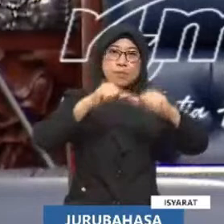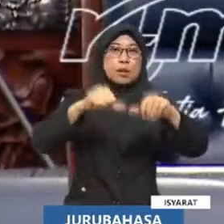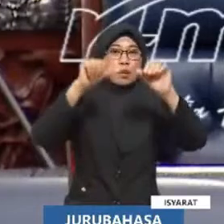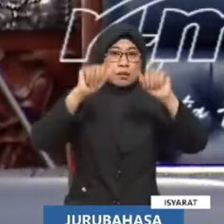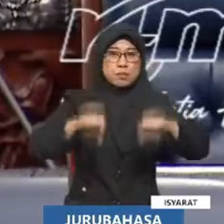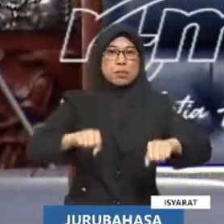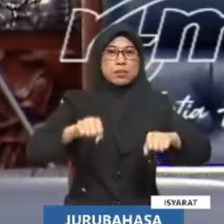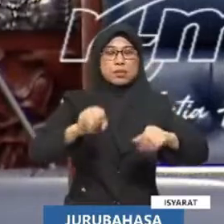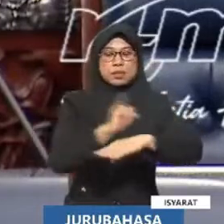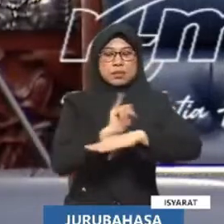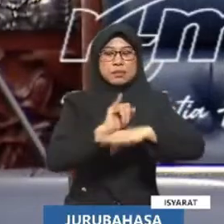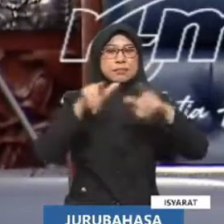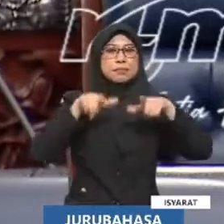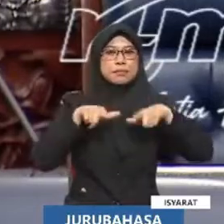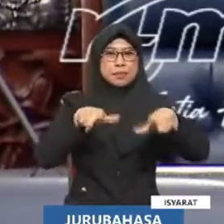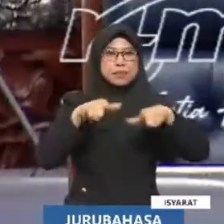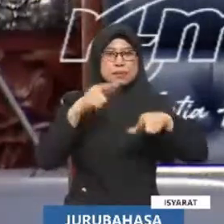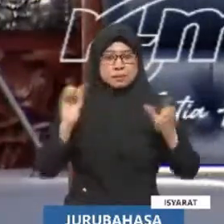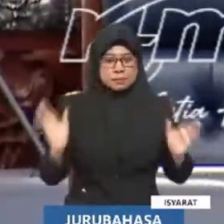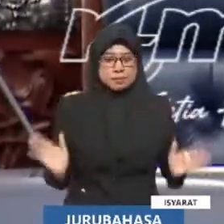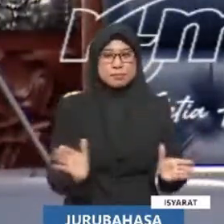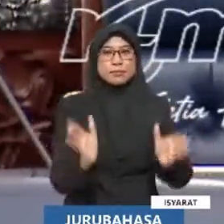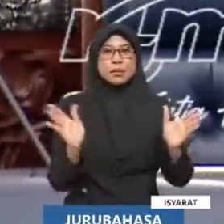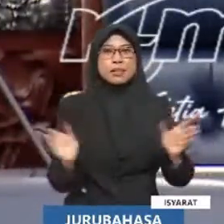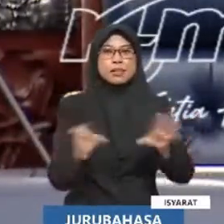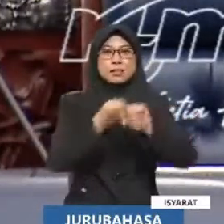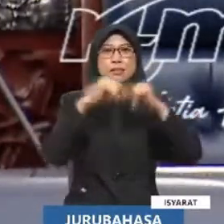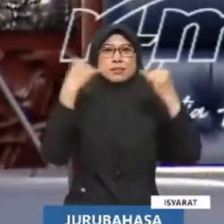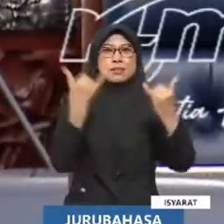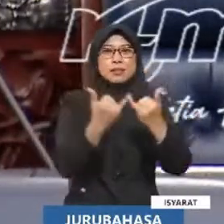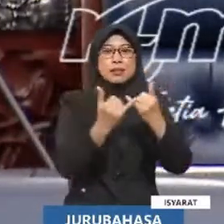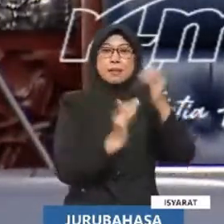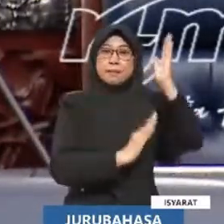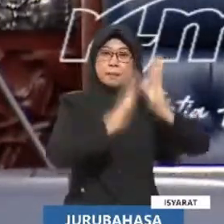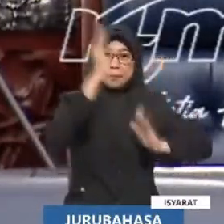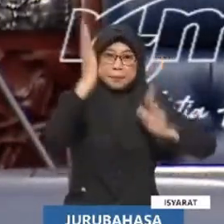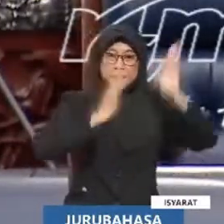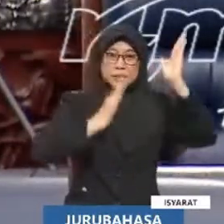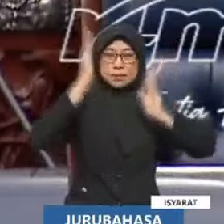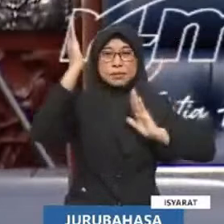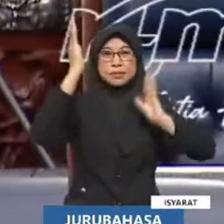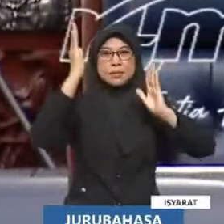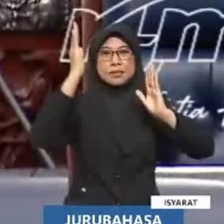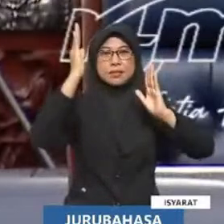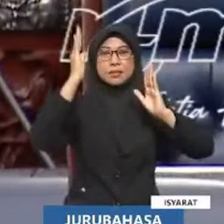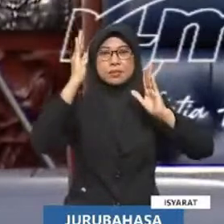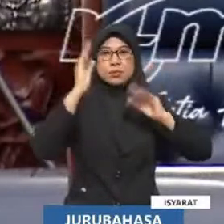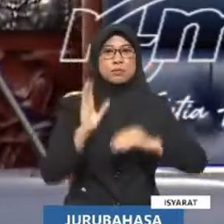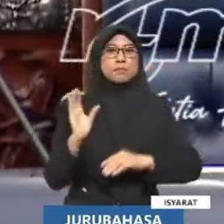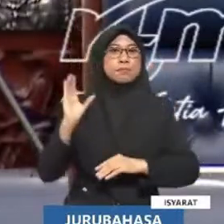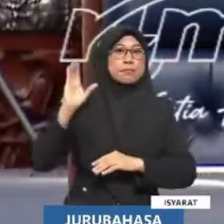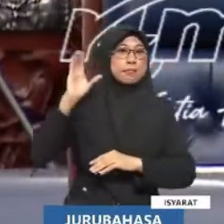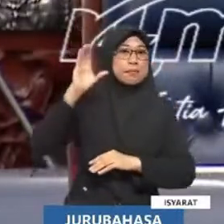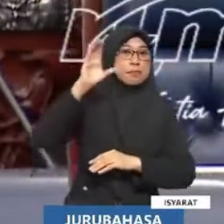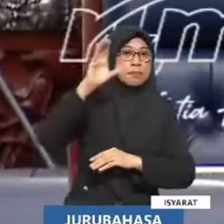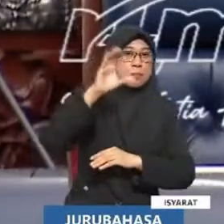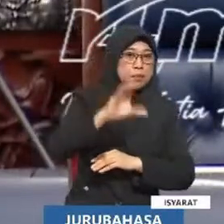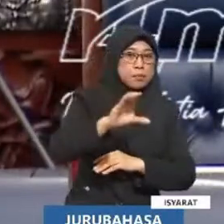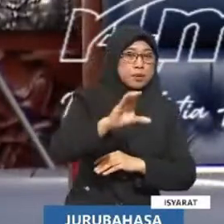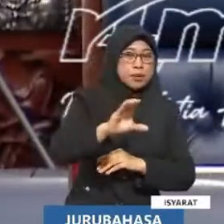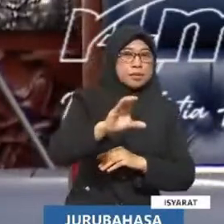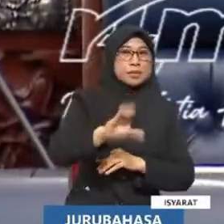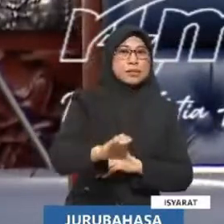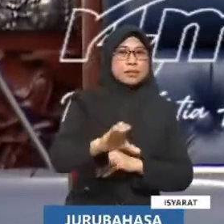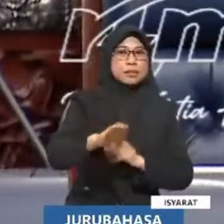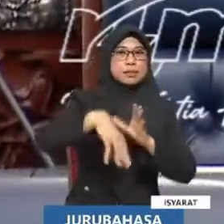hidupnya industri perkayuan ini untuk menggalakkan cerita-cerita dari meleset untukmu aku laboran di negara-negara luar